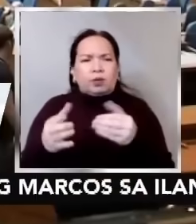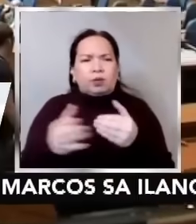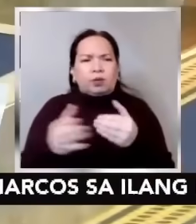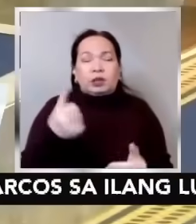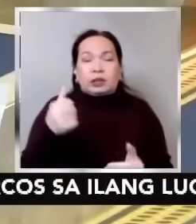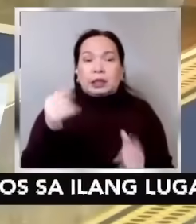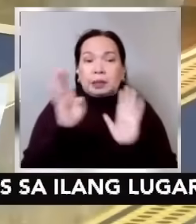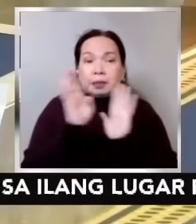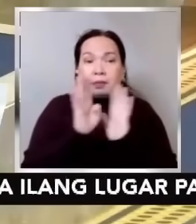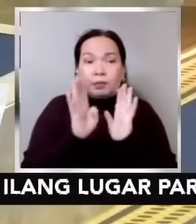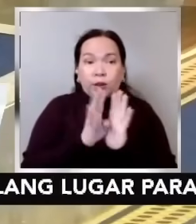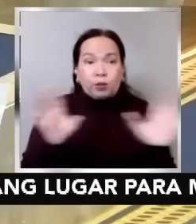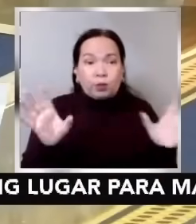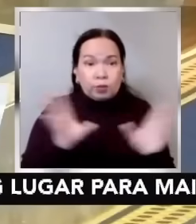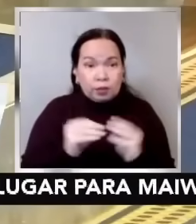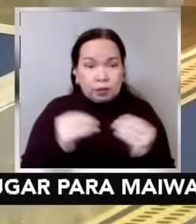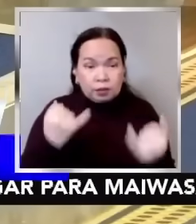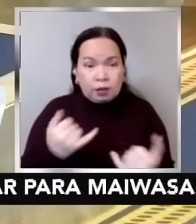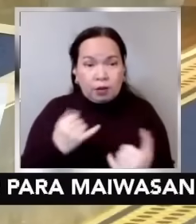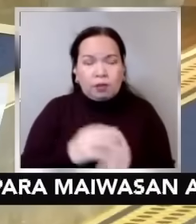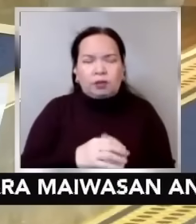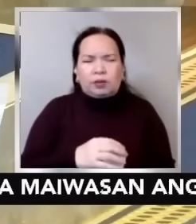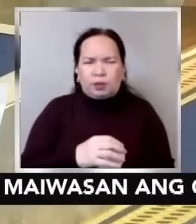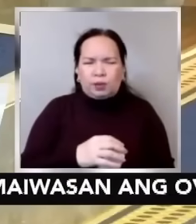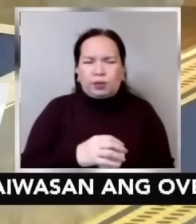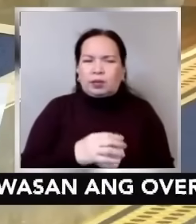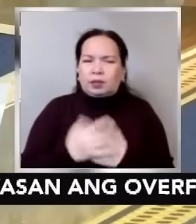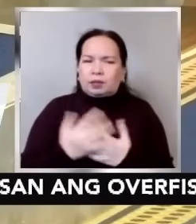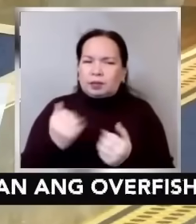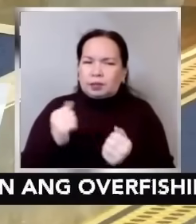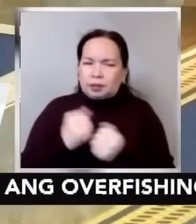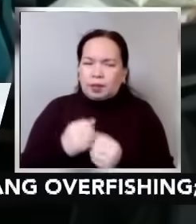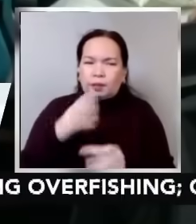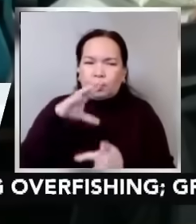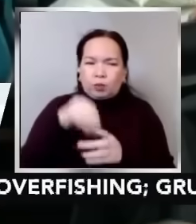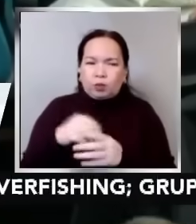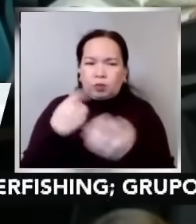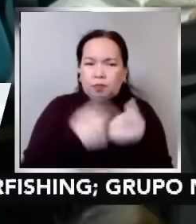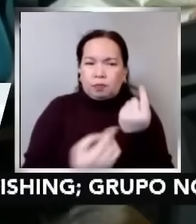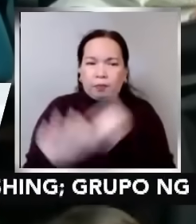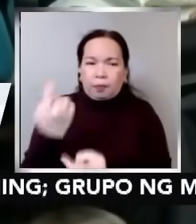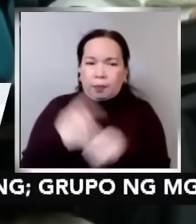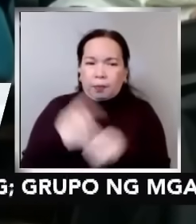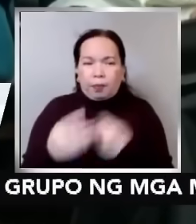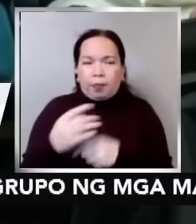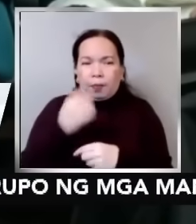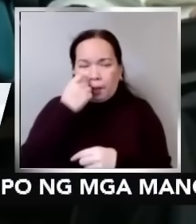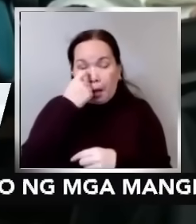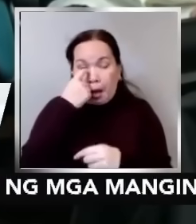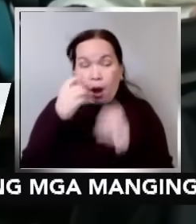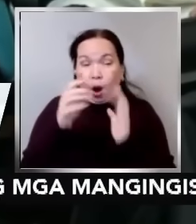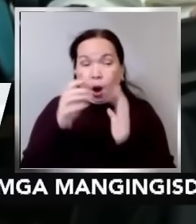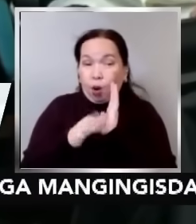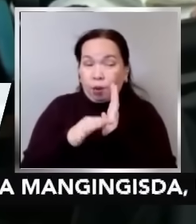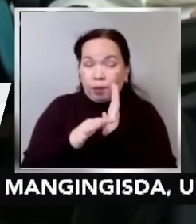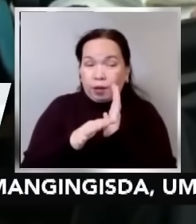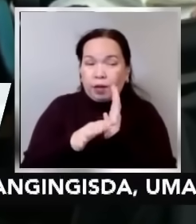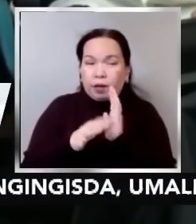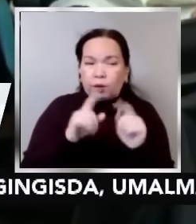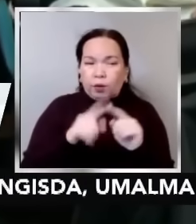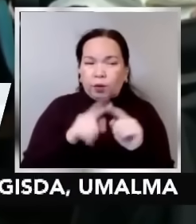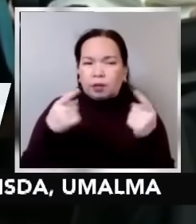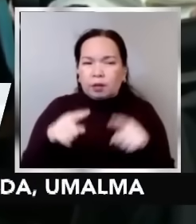na. Subalang din sa plenary debates ang pondo ng Commission on Elections kung saan naungkat ang issue ng isang private